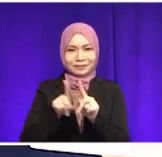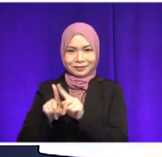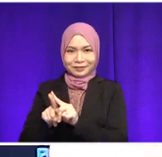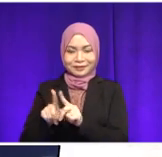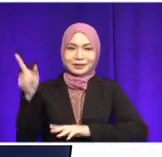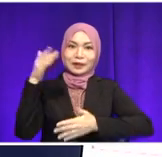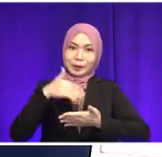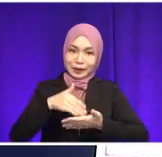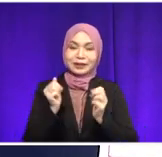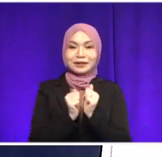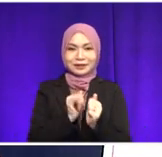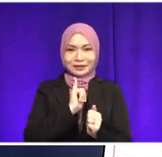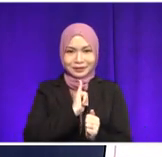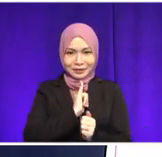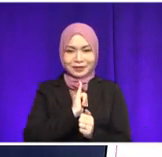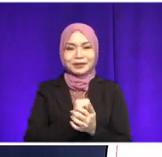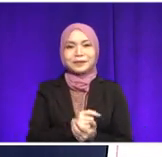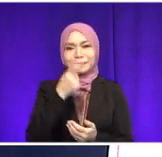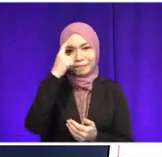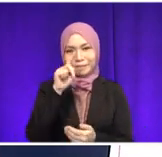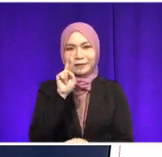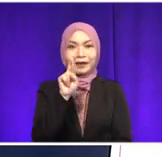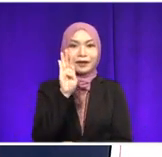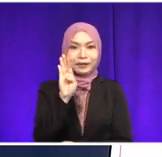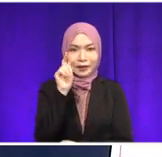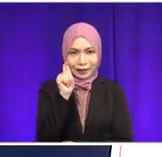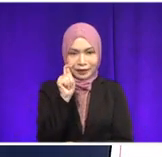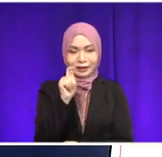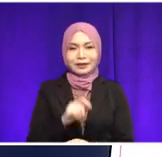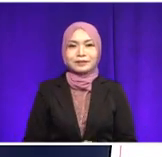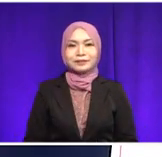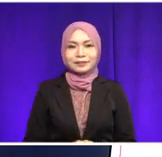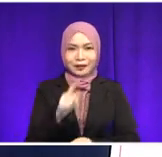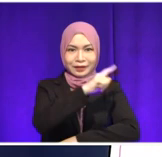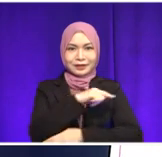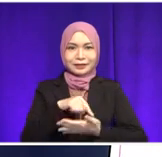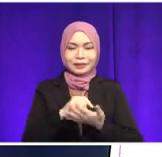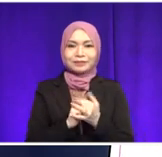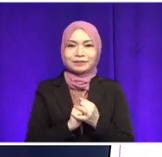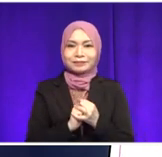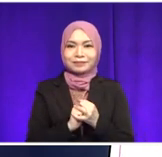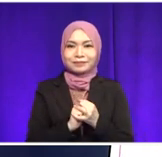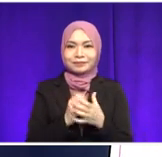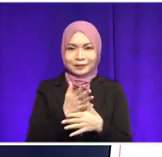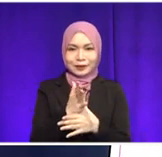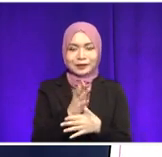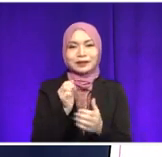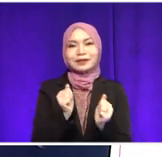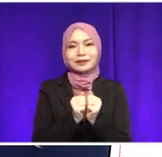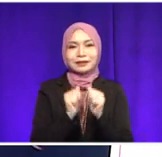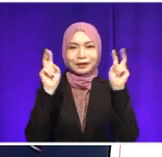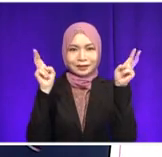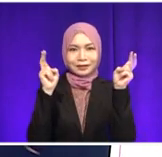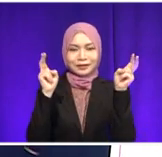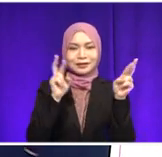untuk mata pelajaran mereka bentuk dari teknologi jadi untuk sementara ini kita akan teruskan topik instruksinya yaitu